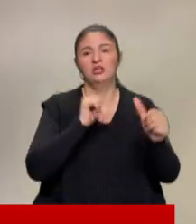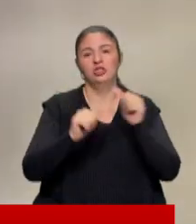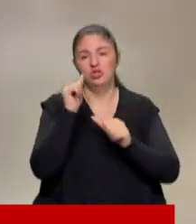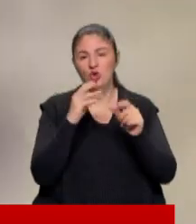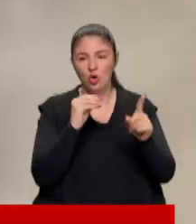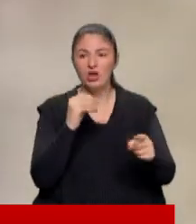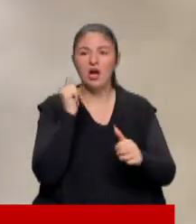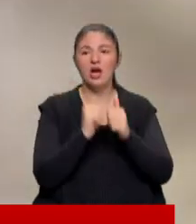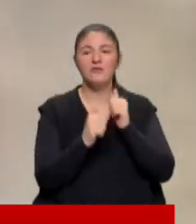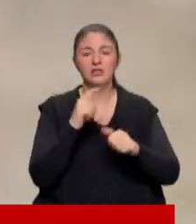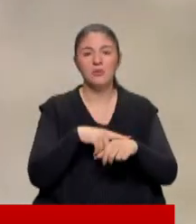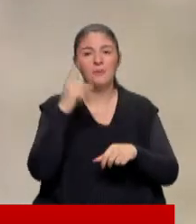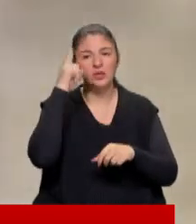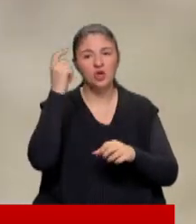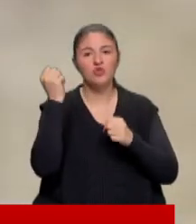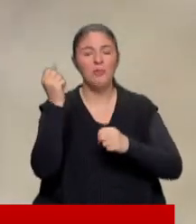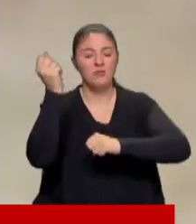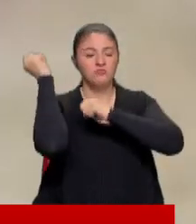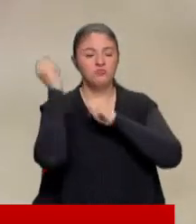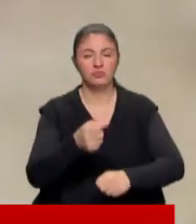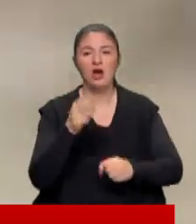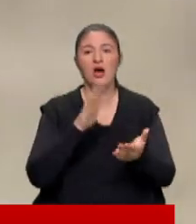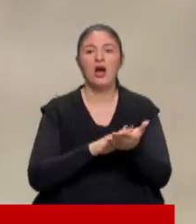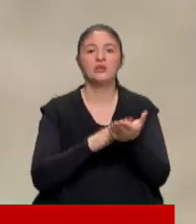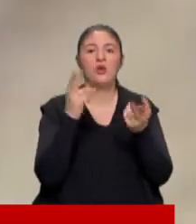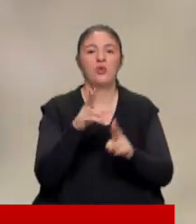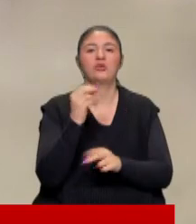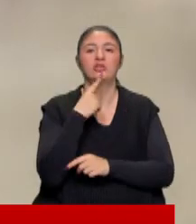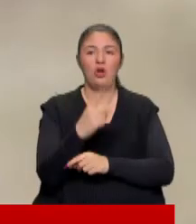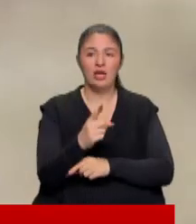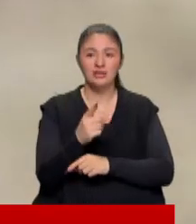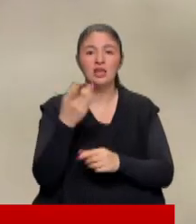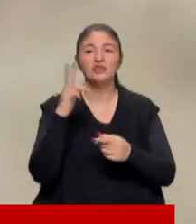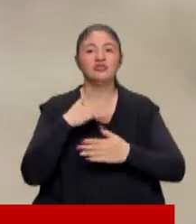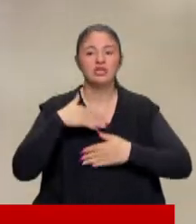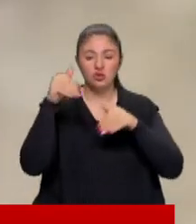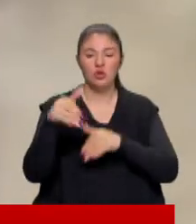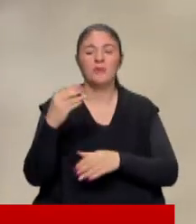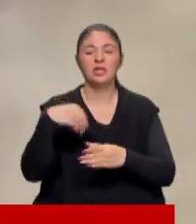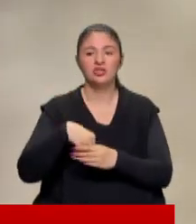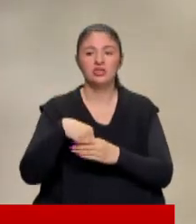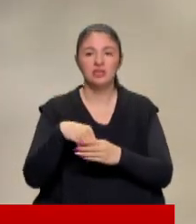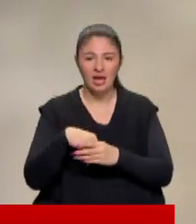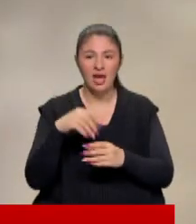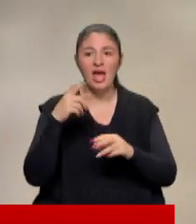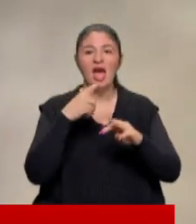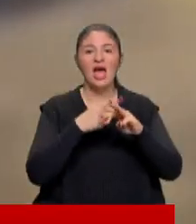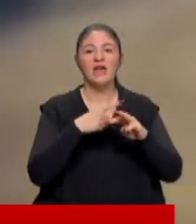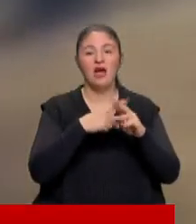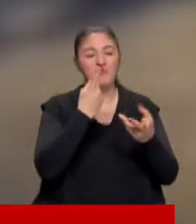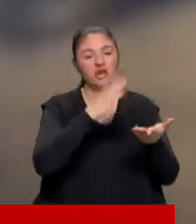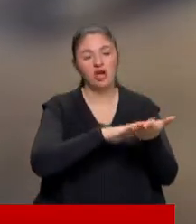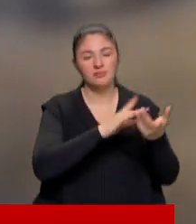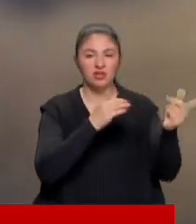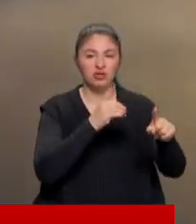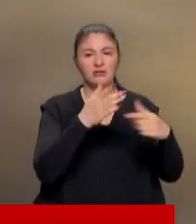içtiklerini, kavga sırasında başına sopayla vurarak arkadaşını öldürdüğünü söyledi. Cesedi gömmek içinse Enver Çaylak isimli